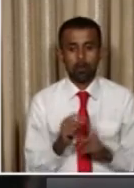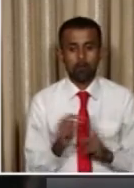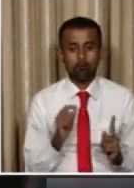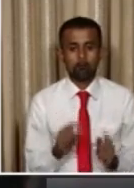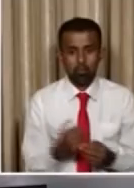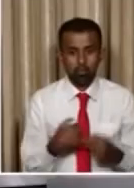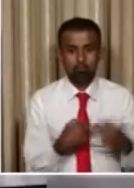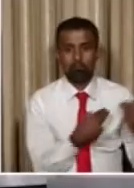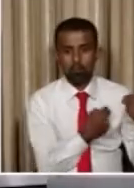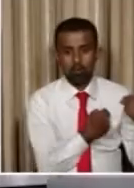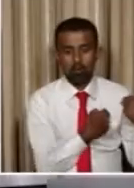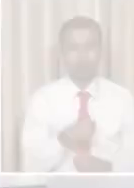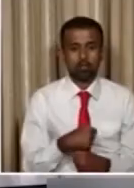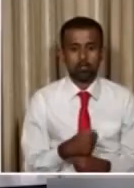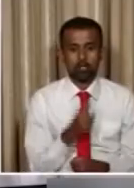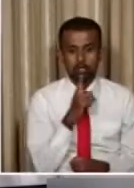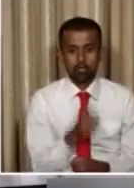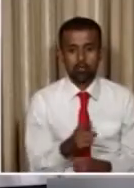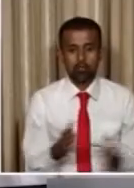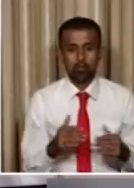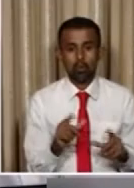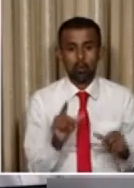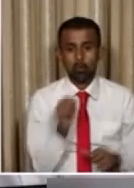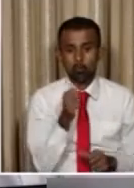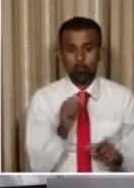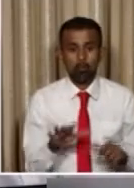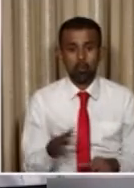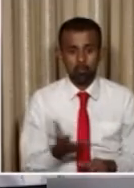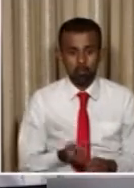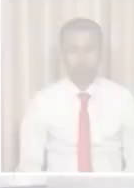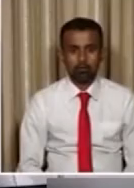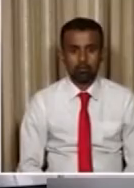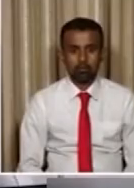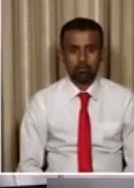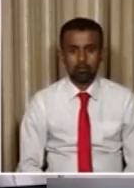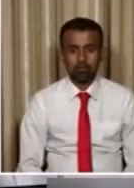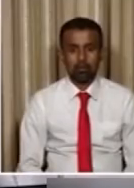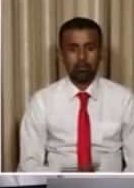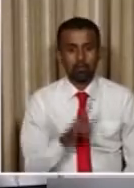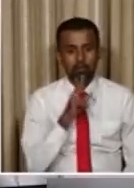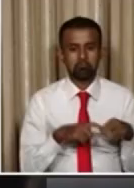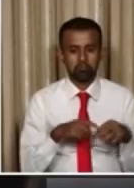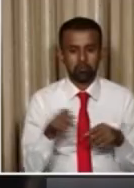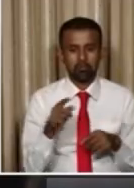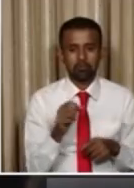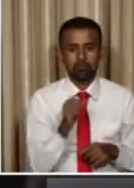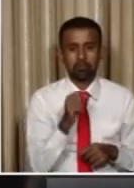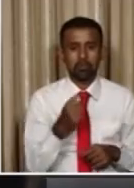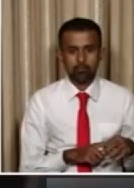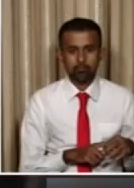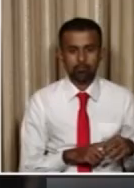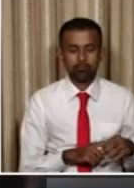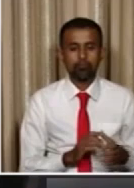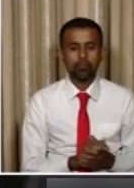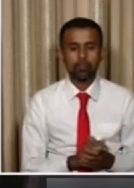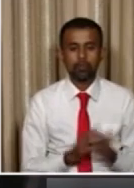අනුමත කරගන්නවා. එතකොට ආණ්ඩුව කියනවා තා බාර 500ක් දෙට සූදානමින් ඉන්නවා කියලා. දැන් දවල්ටත් බොඩ පුරුදු කරනවා. අපිට තියෙන ප්‍රශ්නය